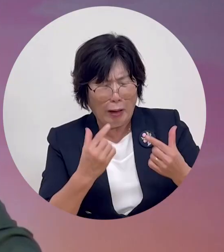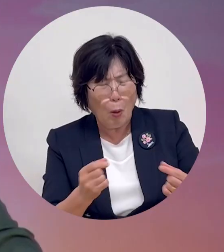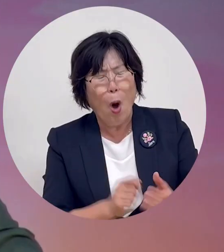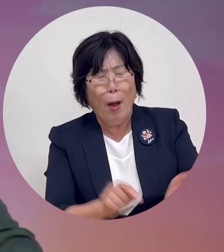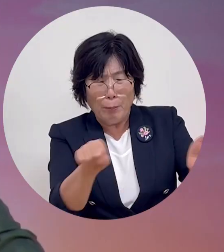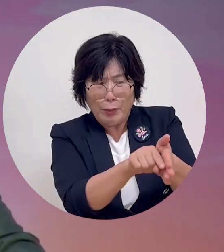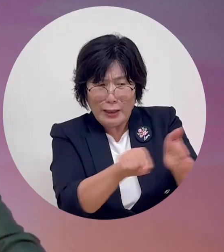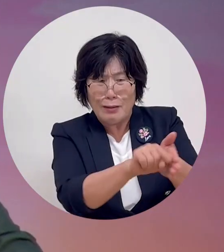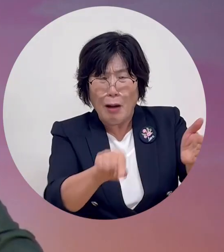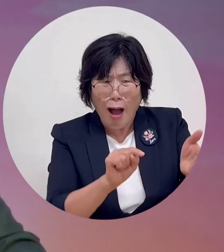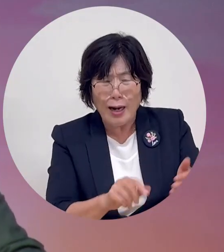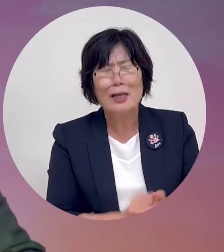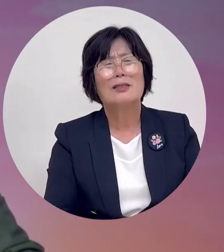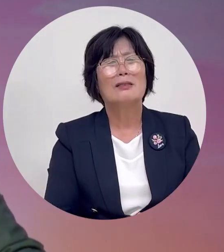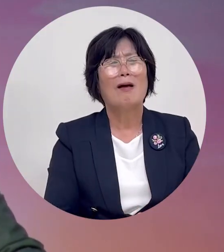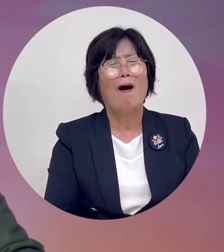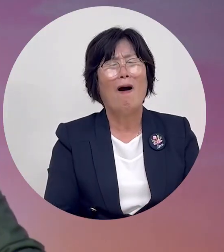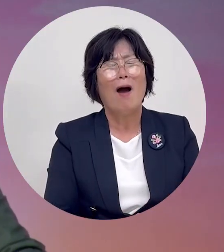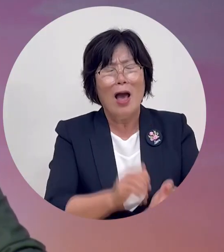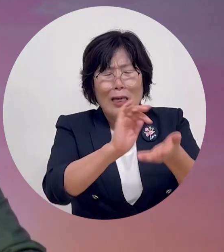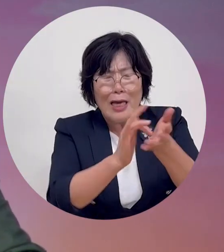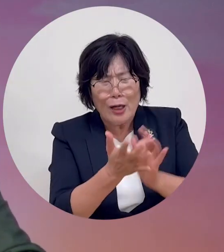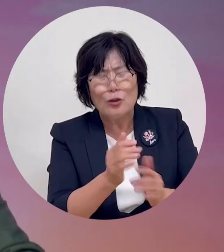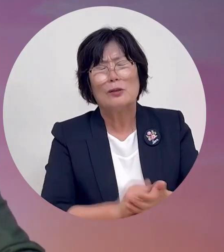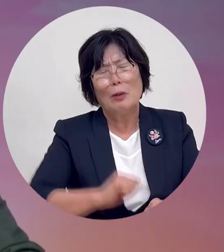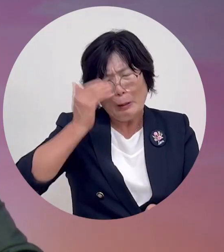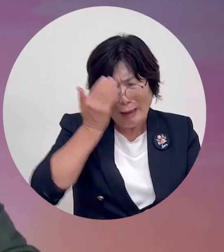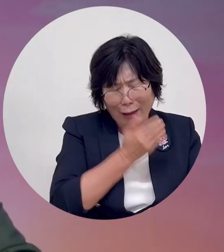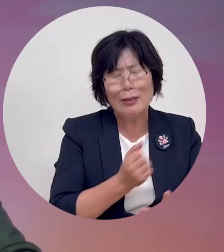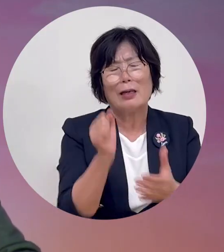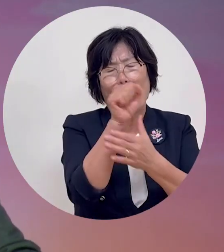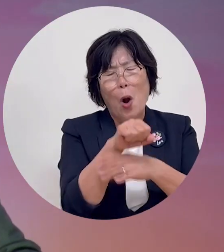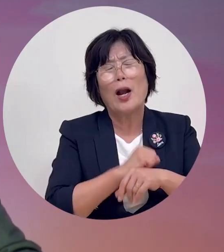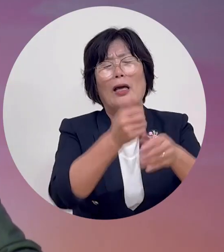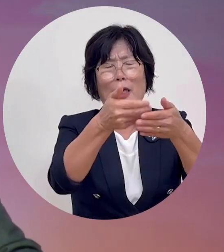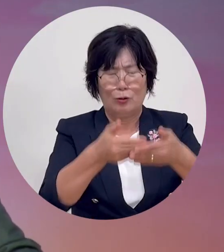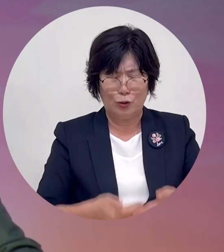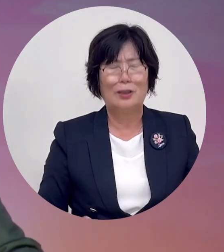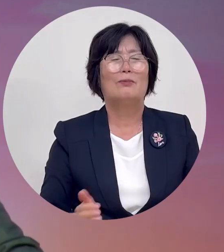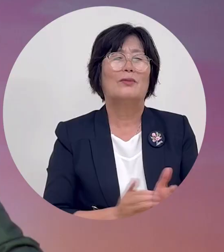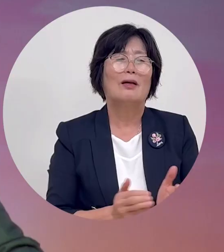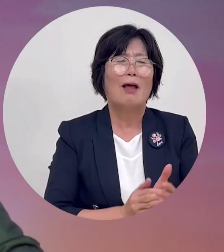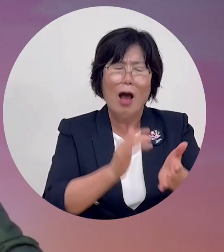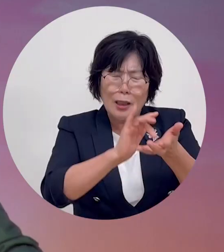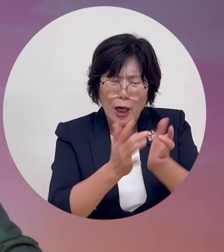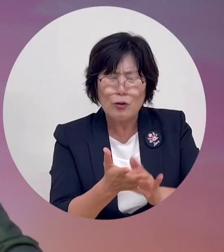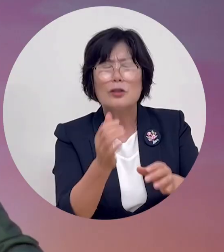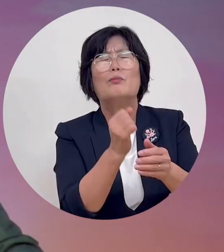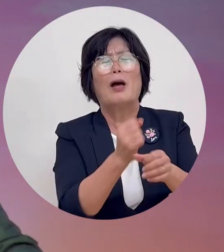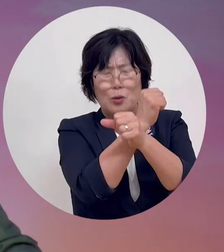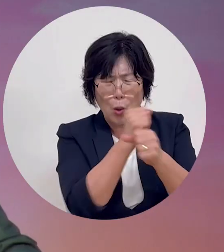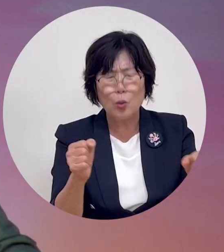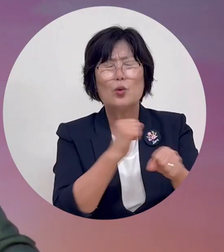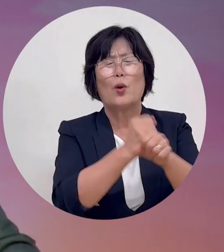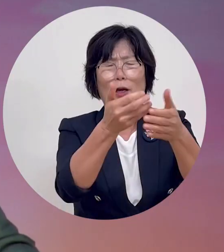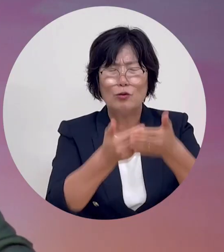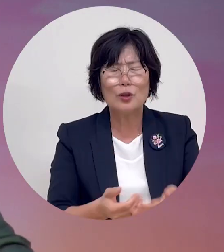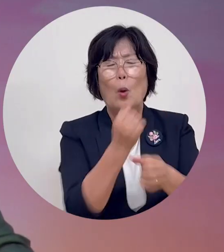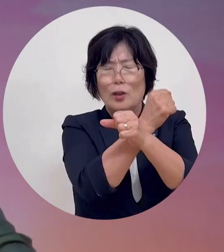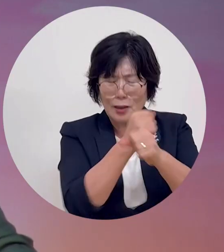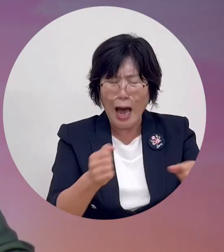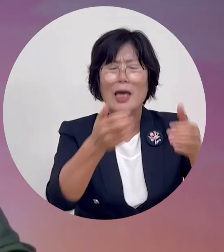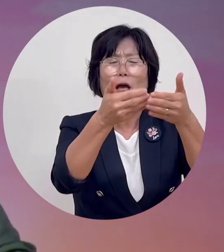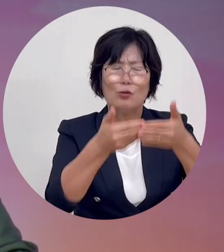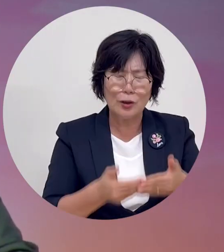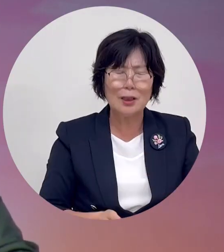우리를 모든 불의에서 깨끗게 해주시. 예수님만이 우리 죄를 용서해 주시고 사해 주시는 분이시지, 이